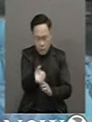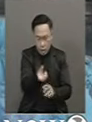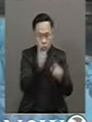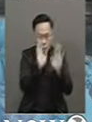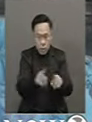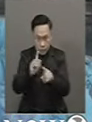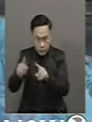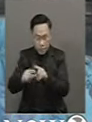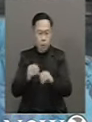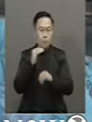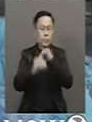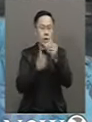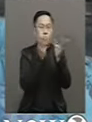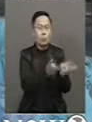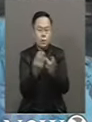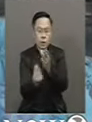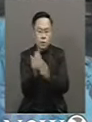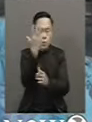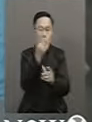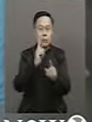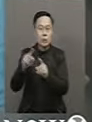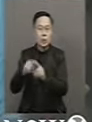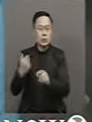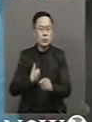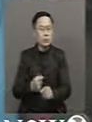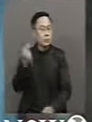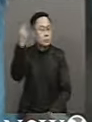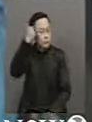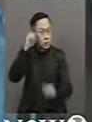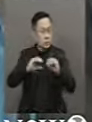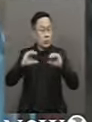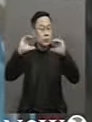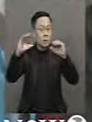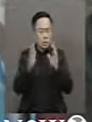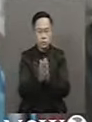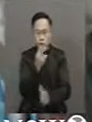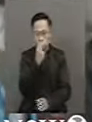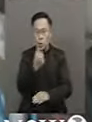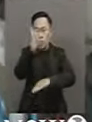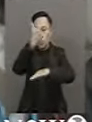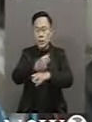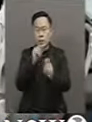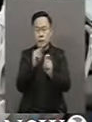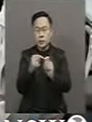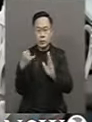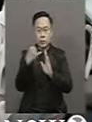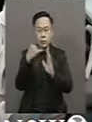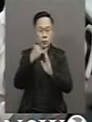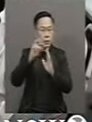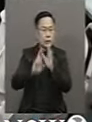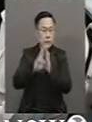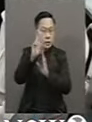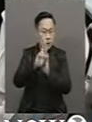สร้างมูลค่าเพิ่มให้ได้นี่ก็คือมุมมองจากทางรัฐบาลมุมของนายอำเภอเวียงเชียงรุ้งที่จังหวัดเชียงรายคุณ